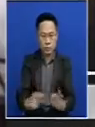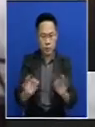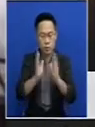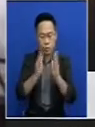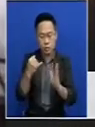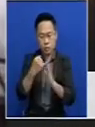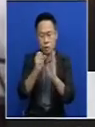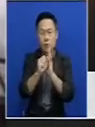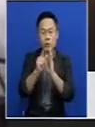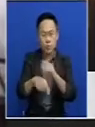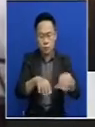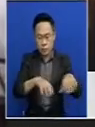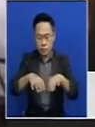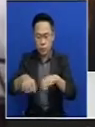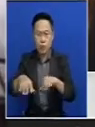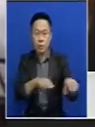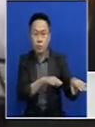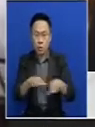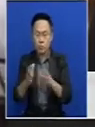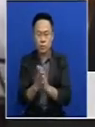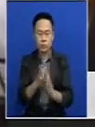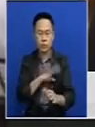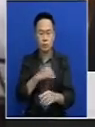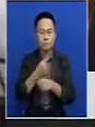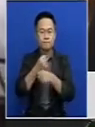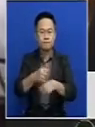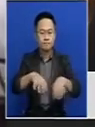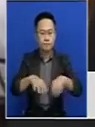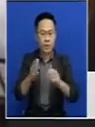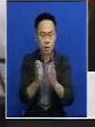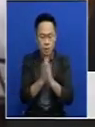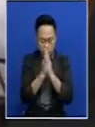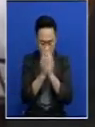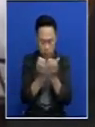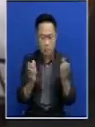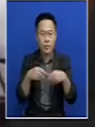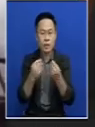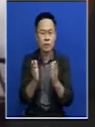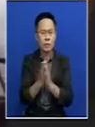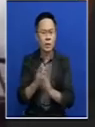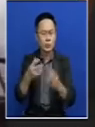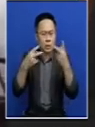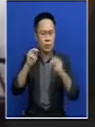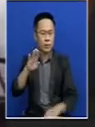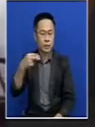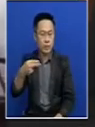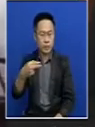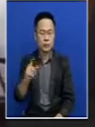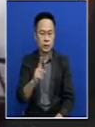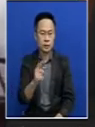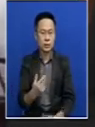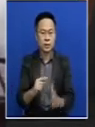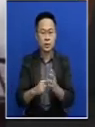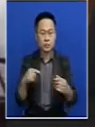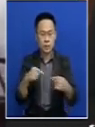ของชาวจังหวัดสุพรรณบุรีค่ะที่ได้มาร่วมกันนะคะเป็นเจ้าภาพในการจัดงานสวดอภิธรรมศพของคุณบรรหารศิลปะอาชาค่ะเริ่มกันตั้ง